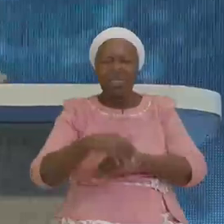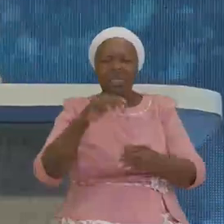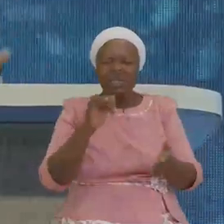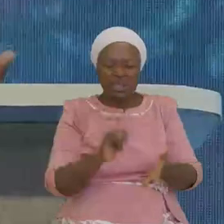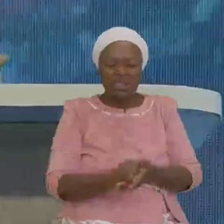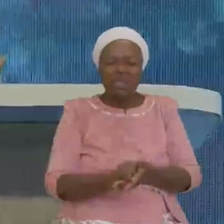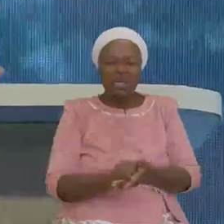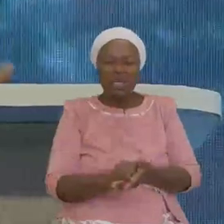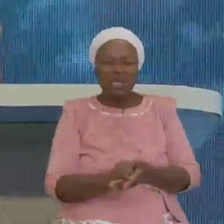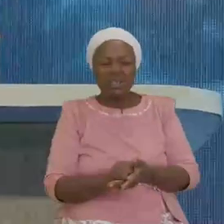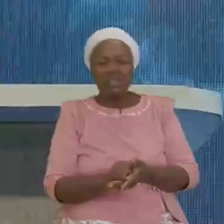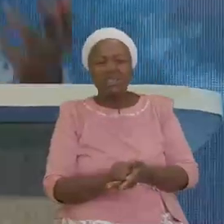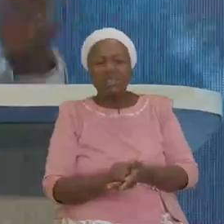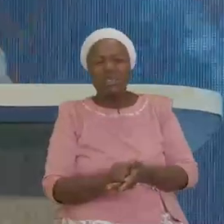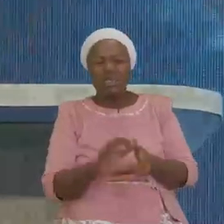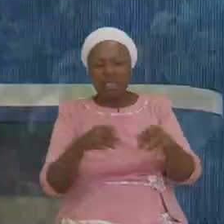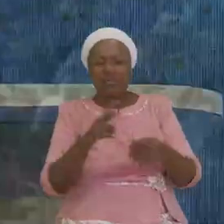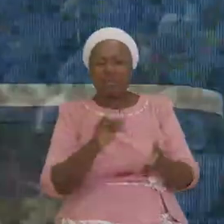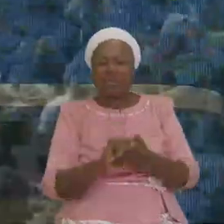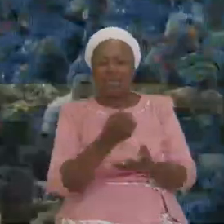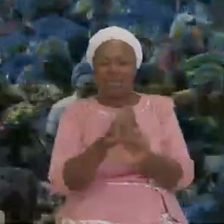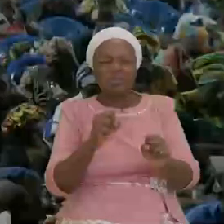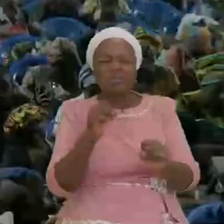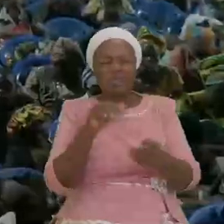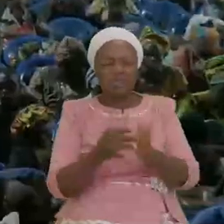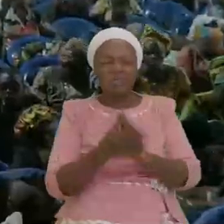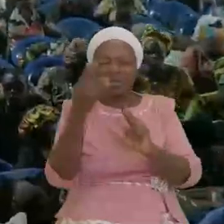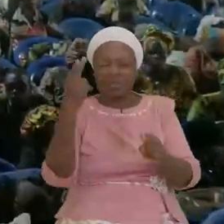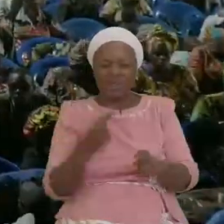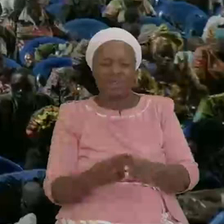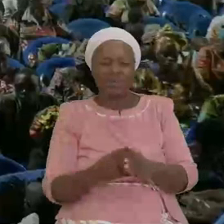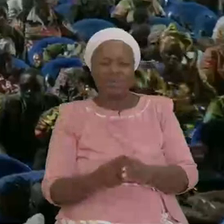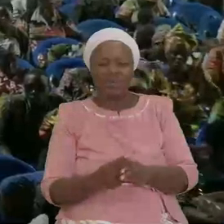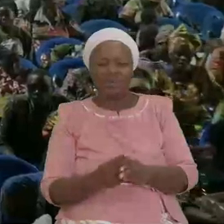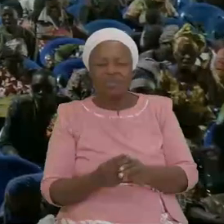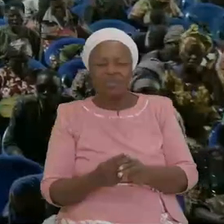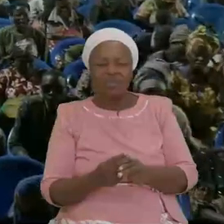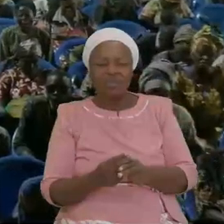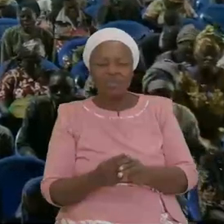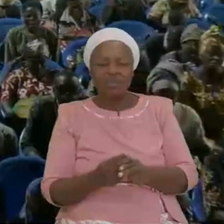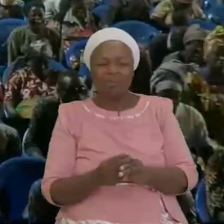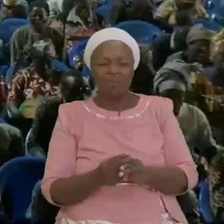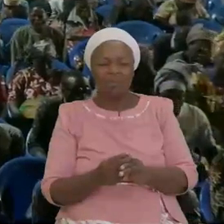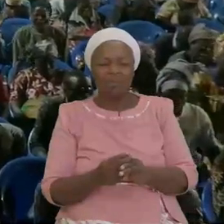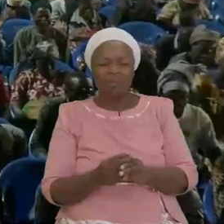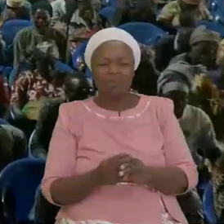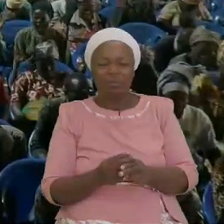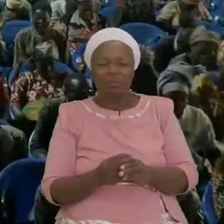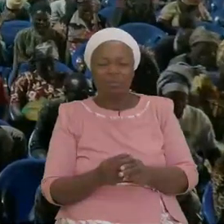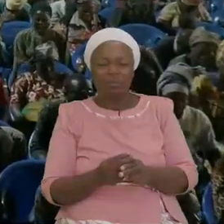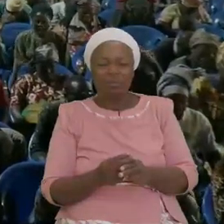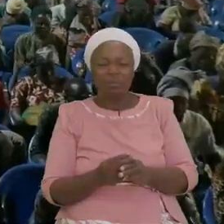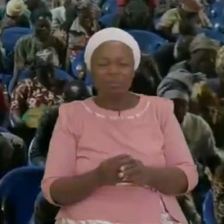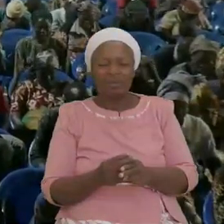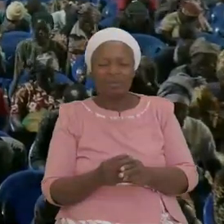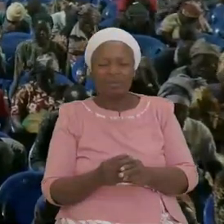debout, ceux qui croient au Seigneur ce soir, accorde-leur le salut là au nom